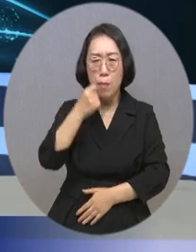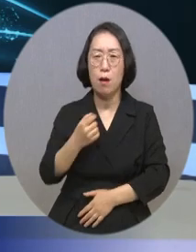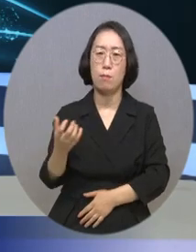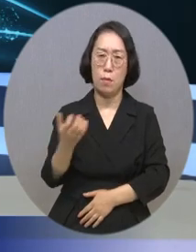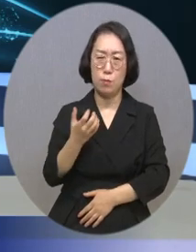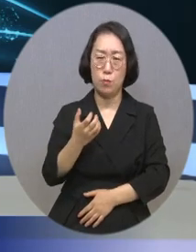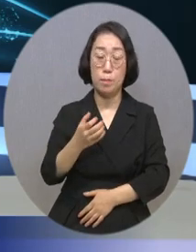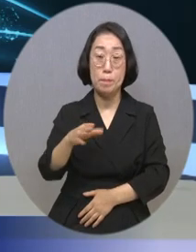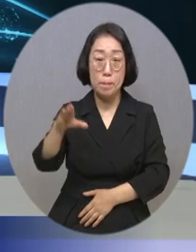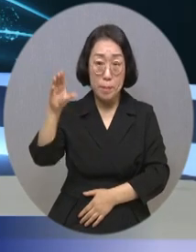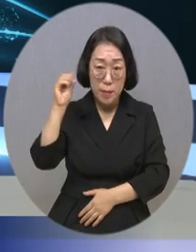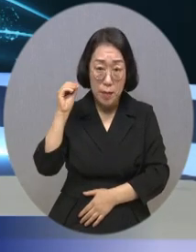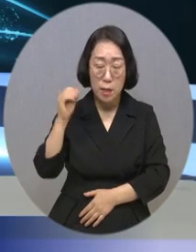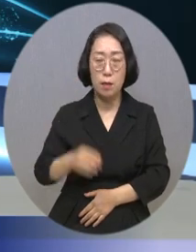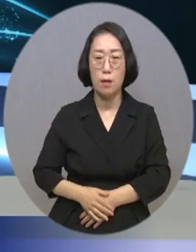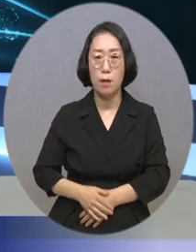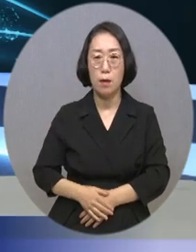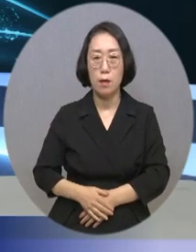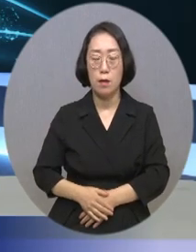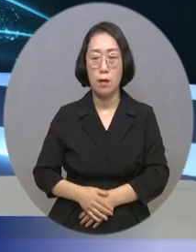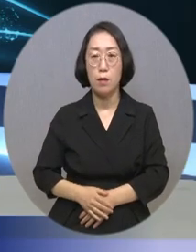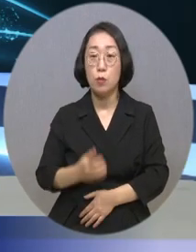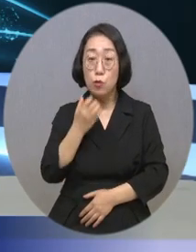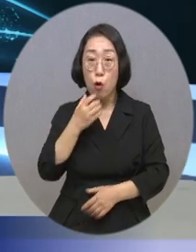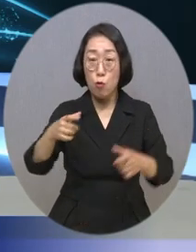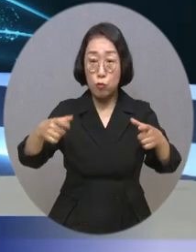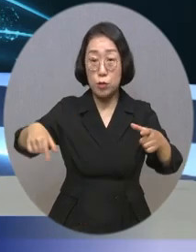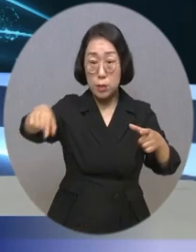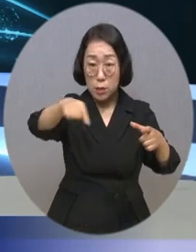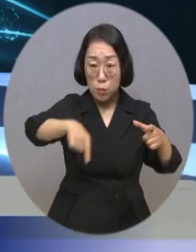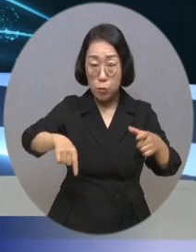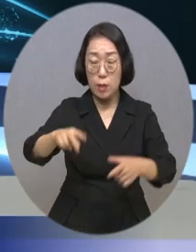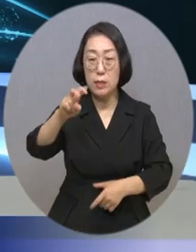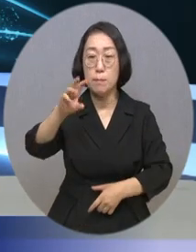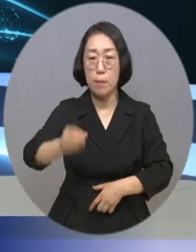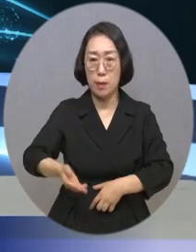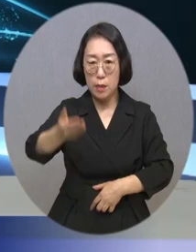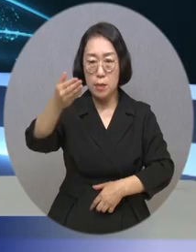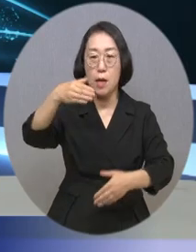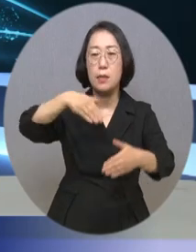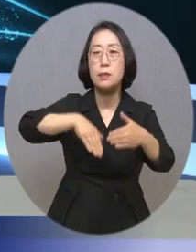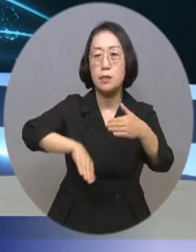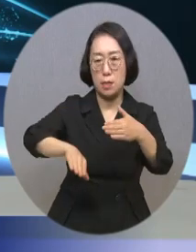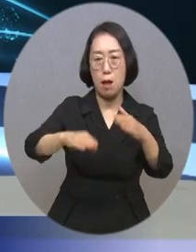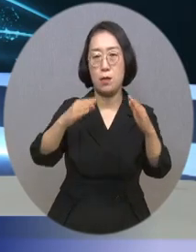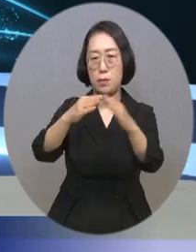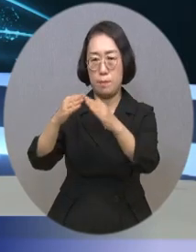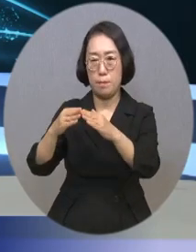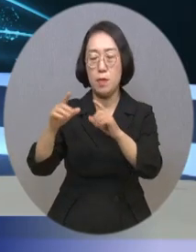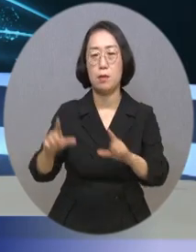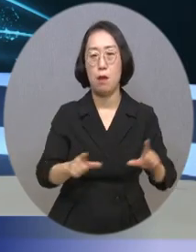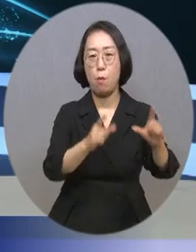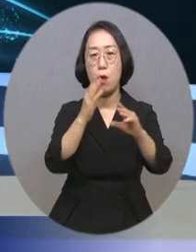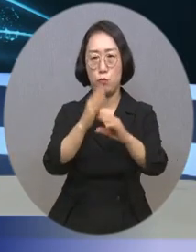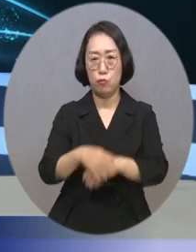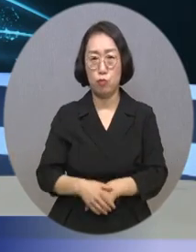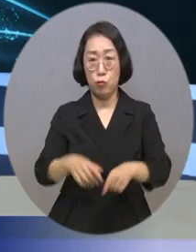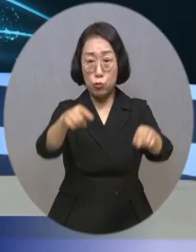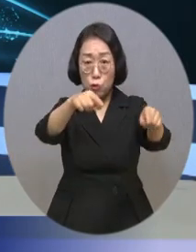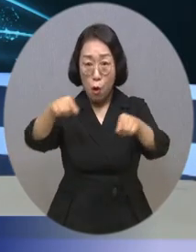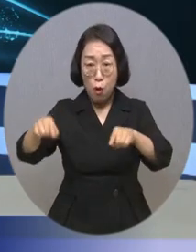자아냈는데요 2020년을 기준으로 서울에서만 20만이 넘는 가구가 반지하에 살고 있으며